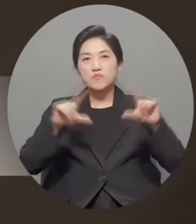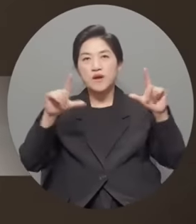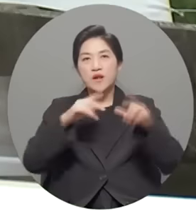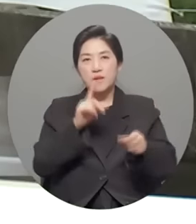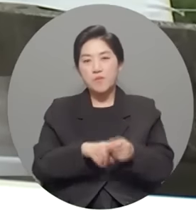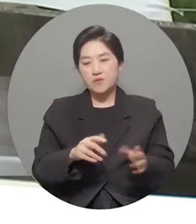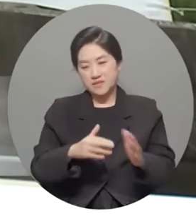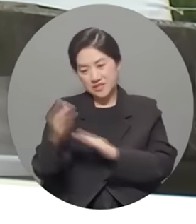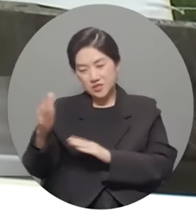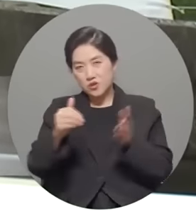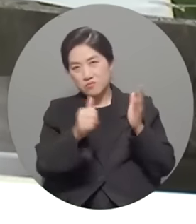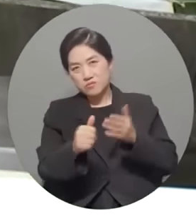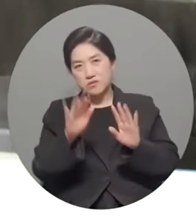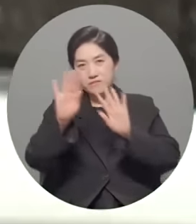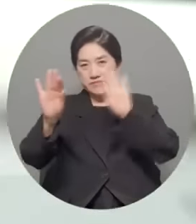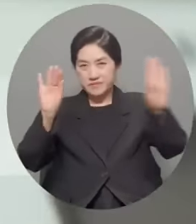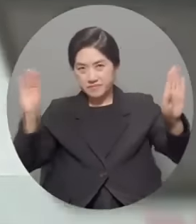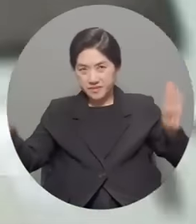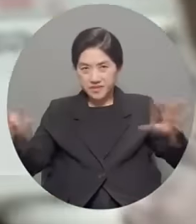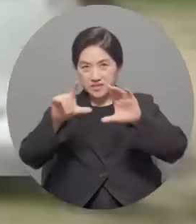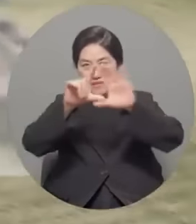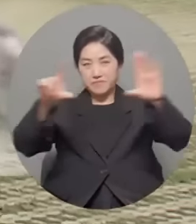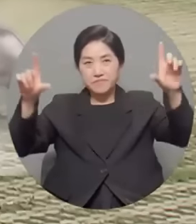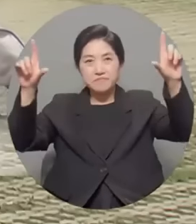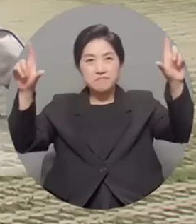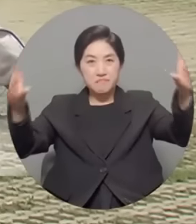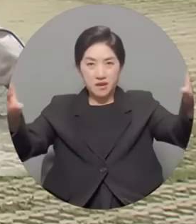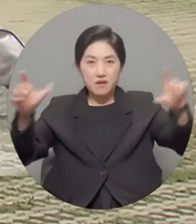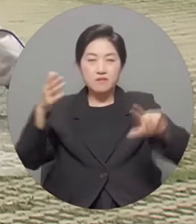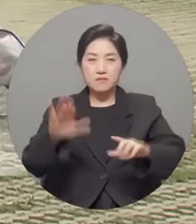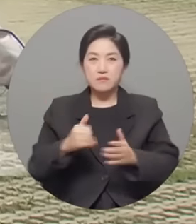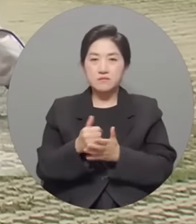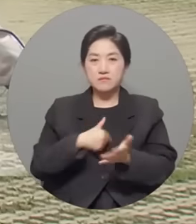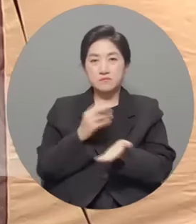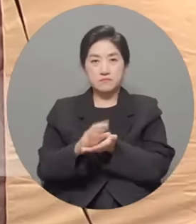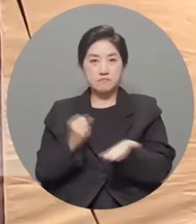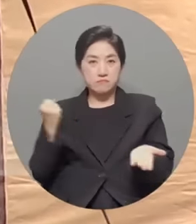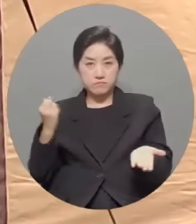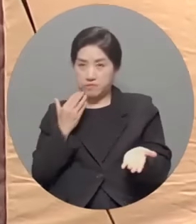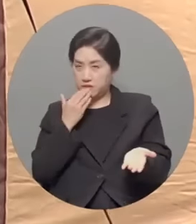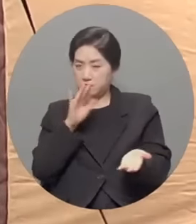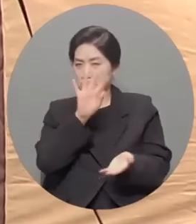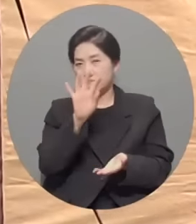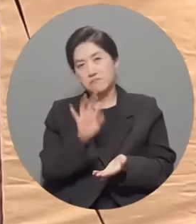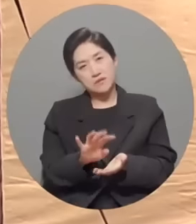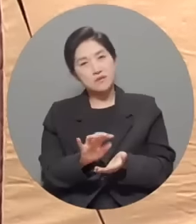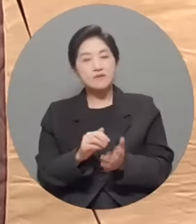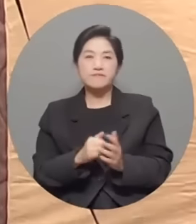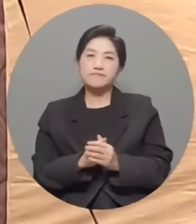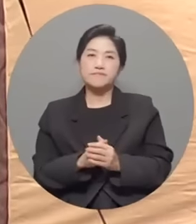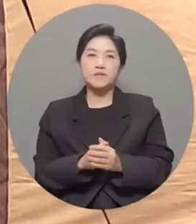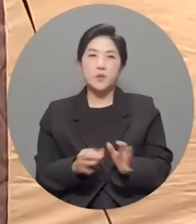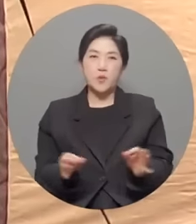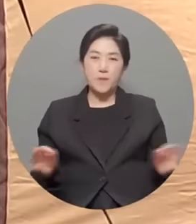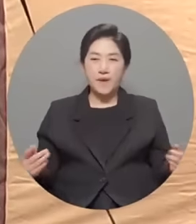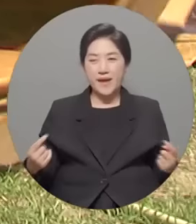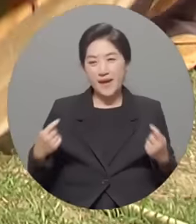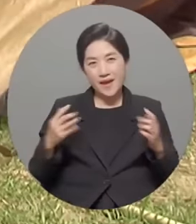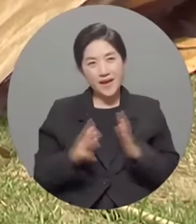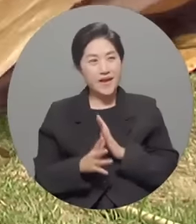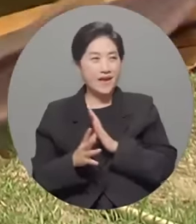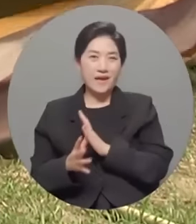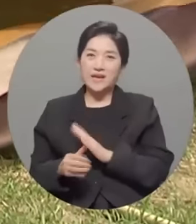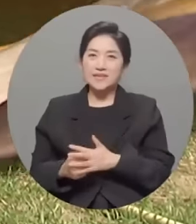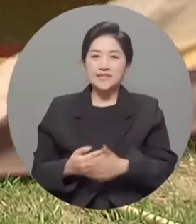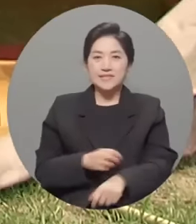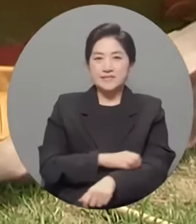이동을 당부하는 안내문과 현수막이 붙었지만 스스로 철거할진 미지수. 모처럼 나들이 나온 시민은